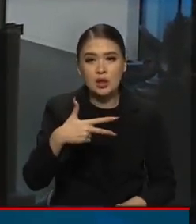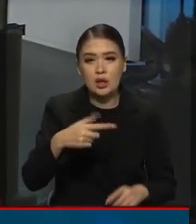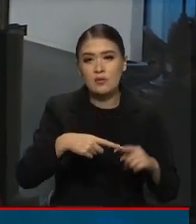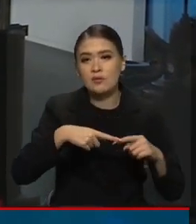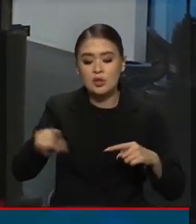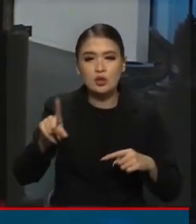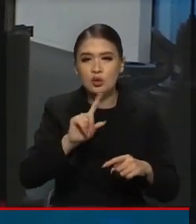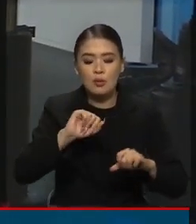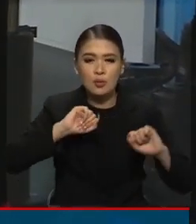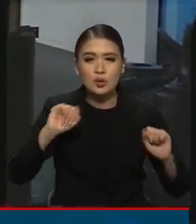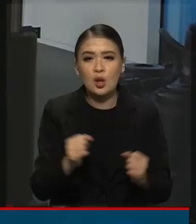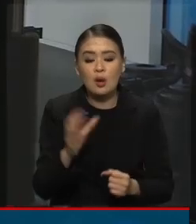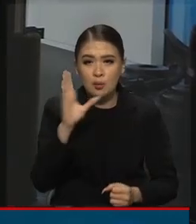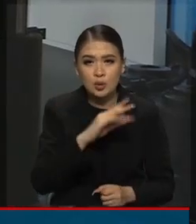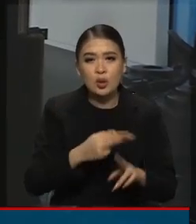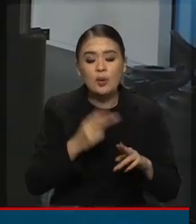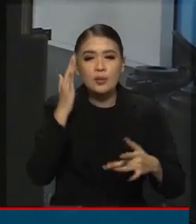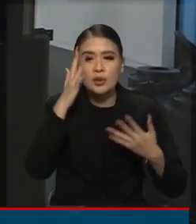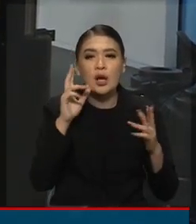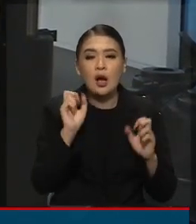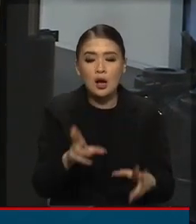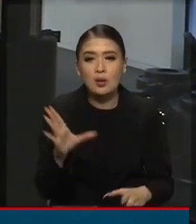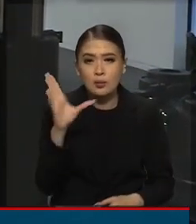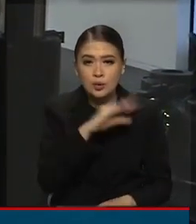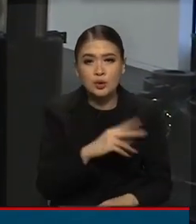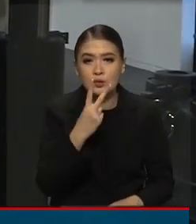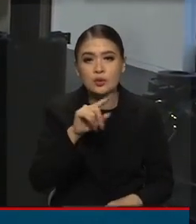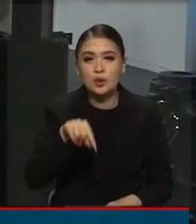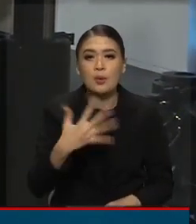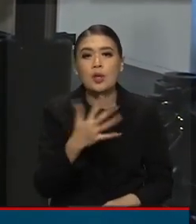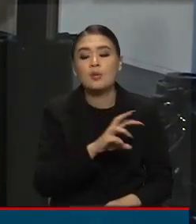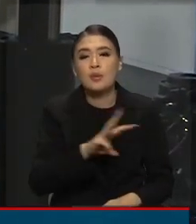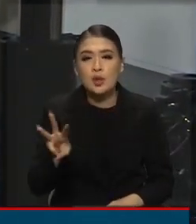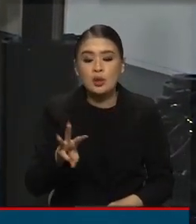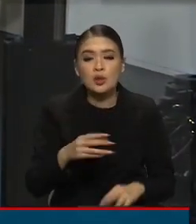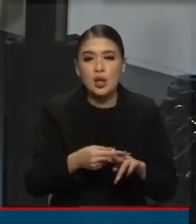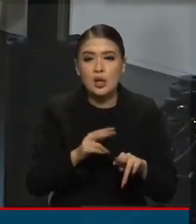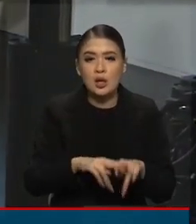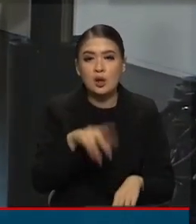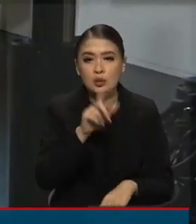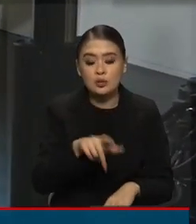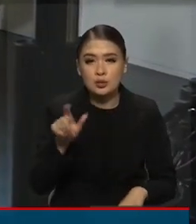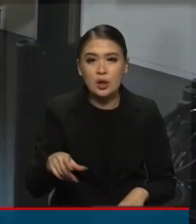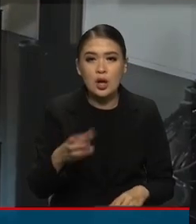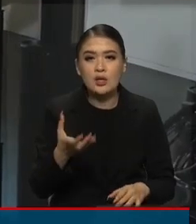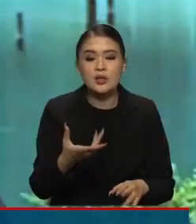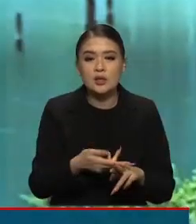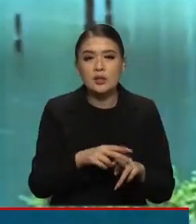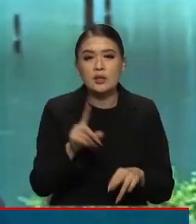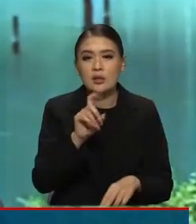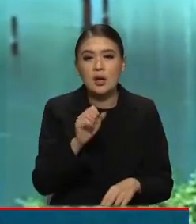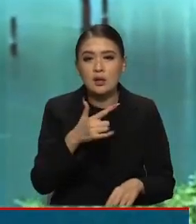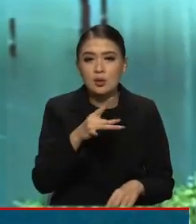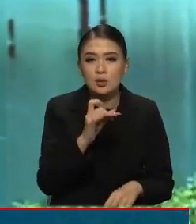Алматы. Угу. Представляете, это Алмата, 2,5-миллионный город. И какая бы загруженность, я уже не говорю о